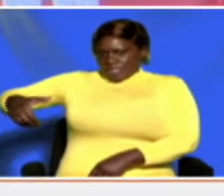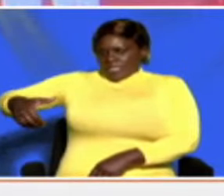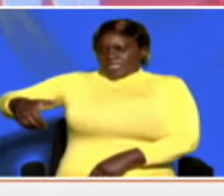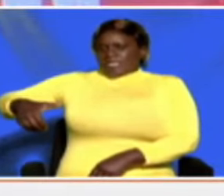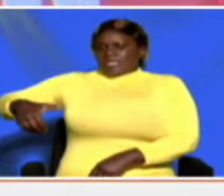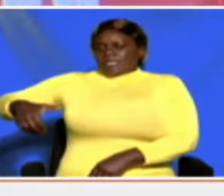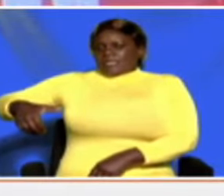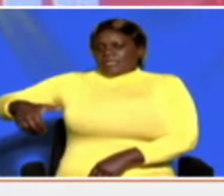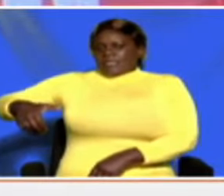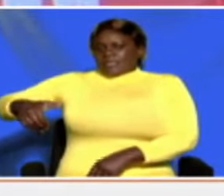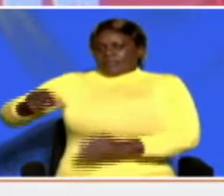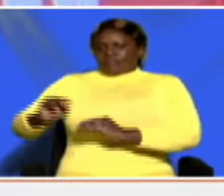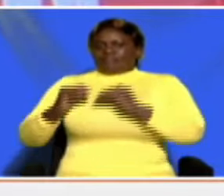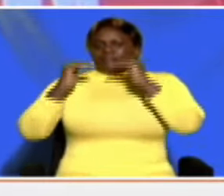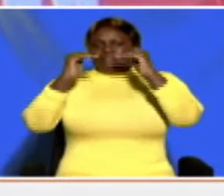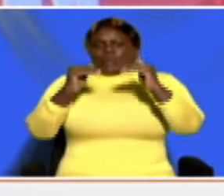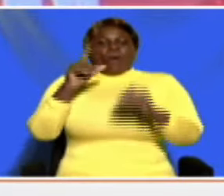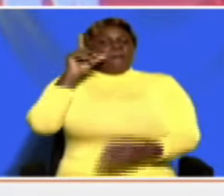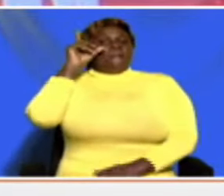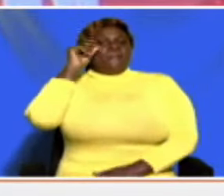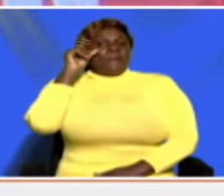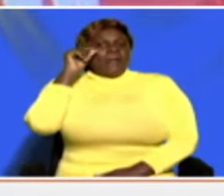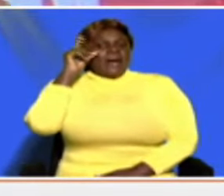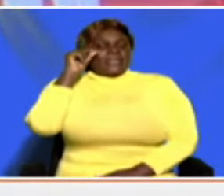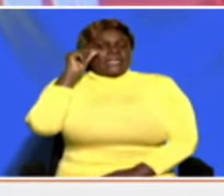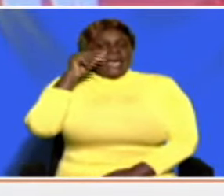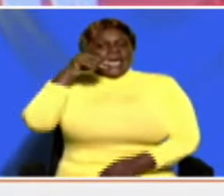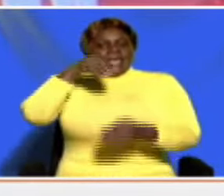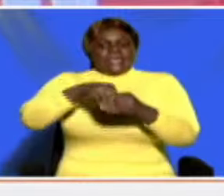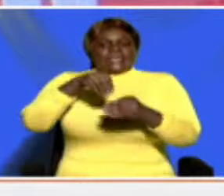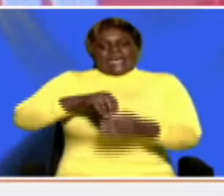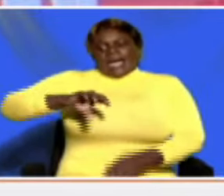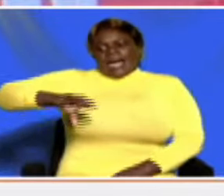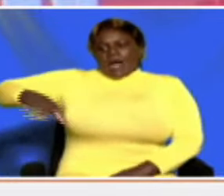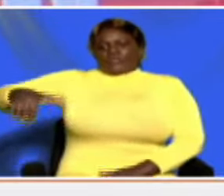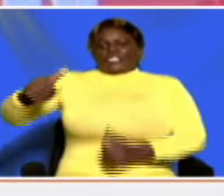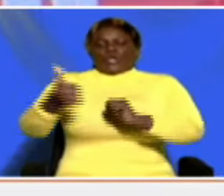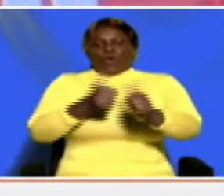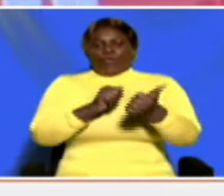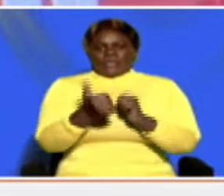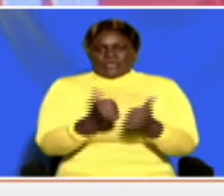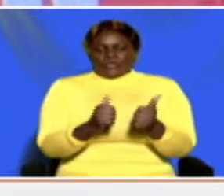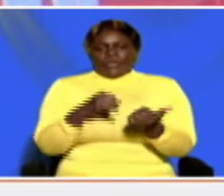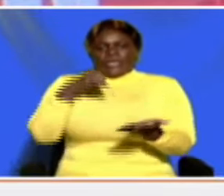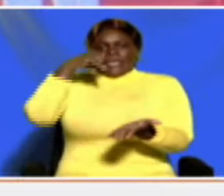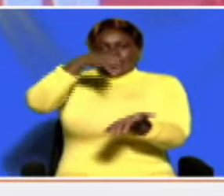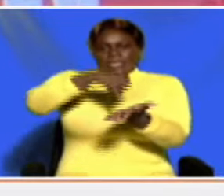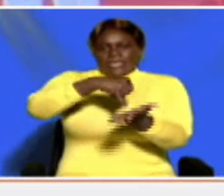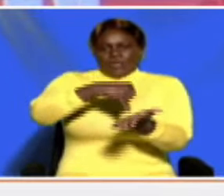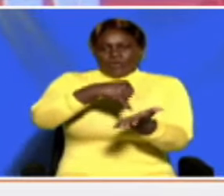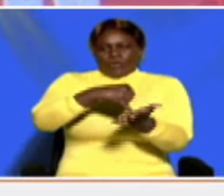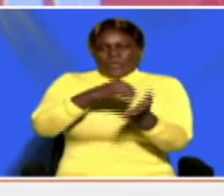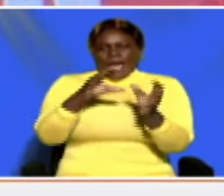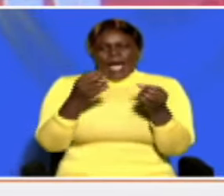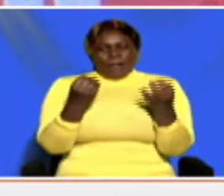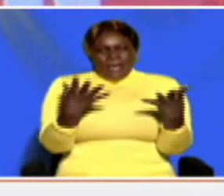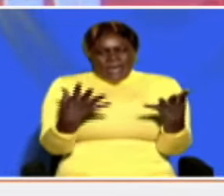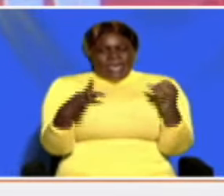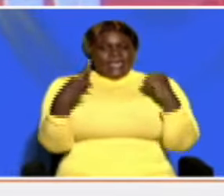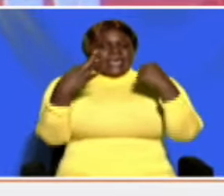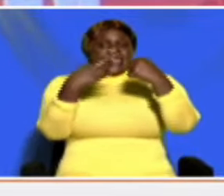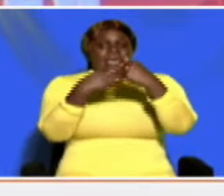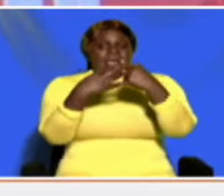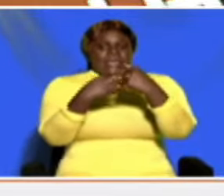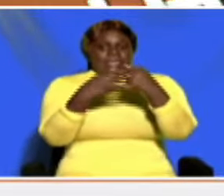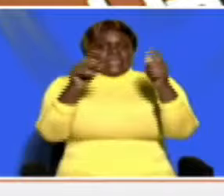zitafaulu kuja Mombasa kucheza kwenye inter-county editions, ambako tutajumuisha jumla ya timu 8.